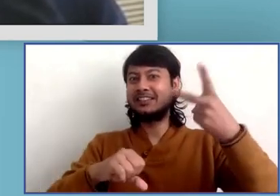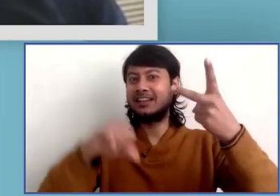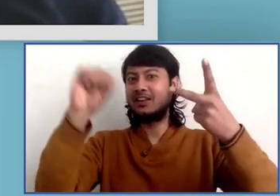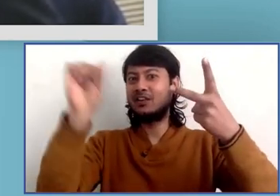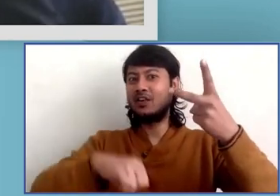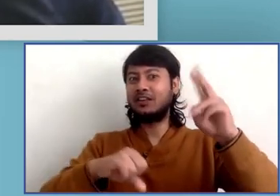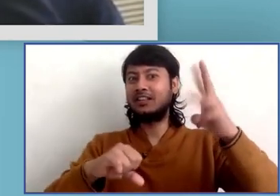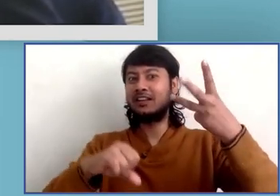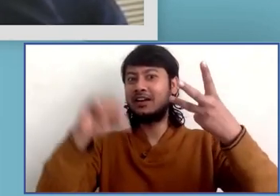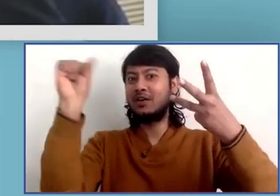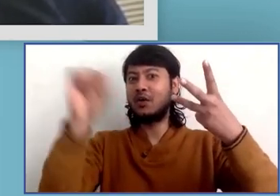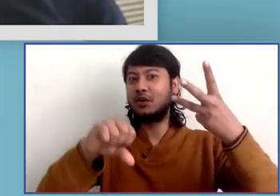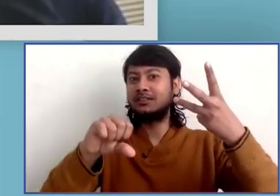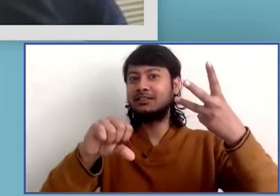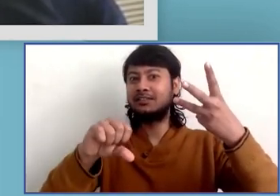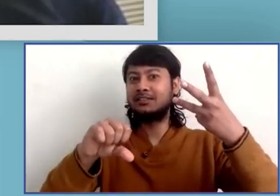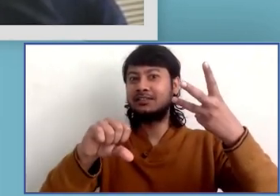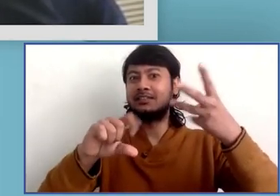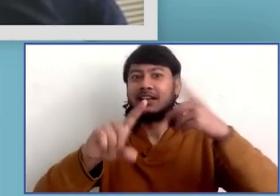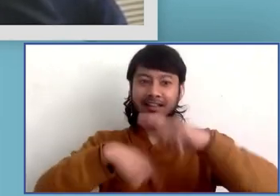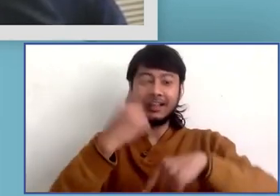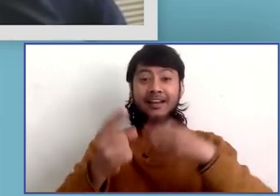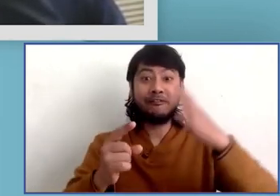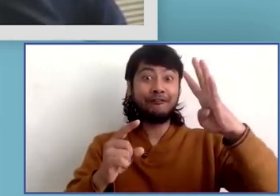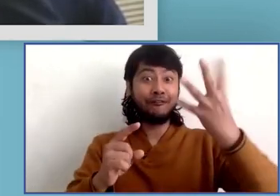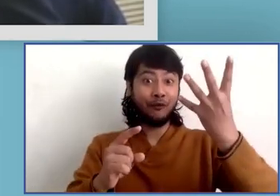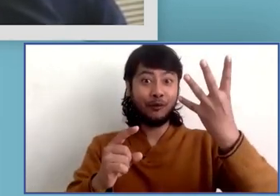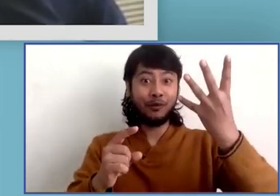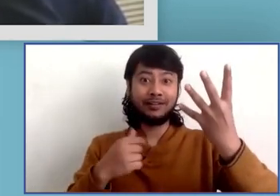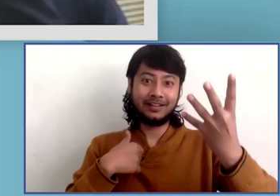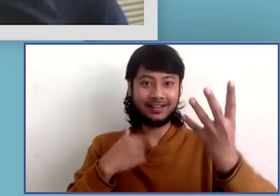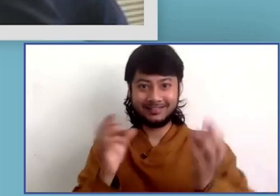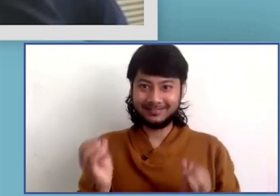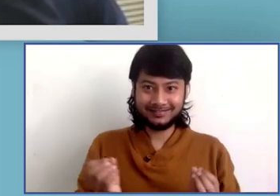एनीवे आई वेंट फॉर द फोर्थ गेम एंड आई गॉट